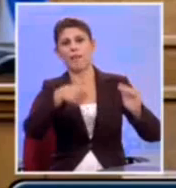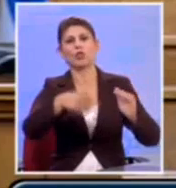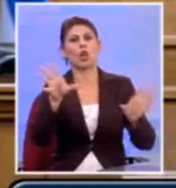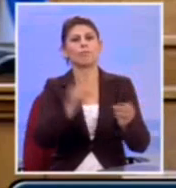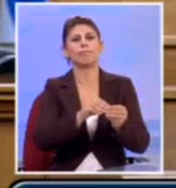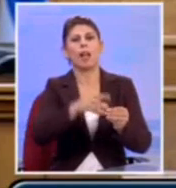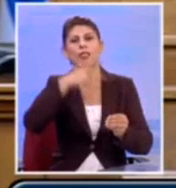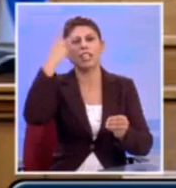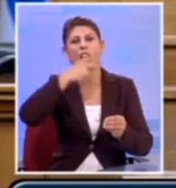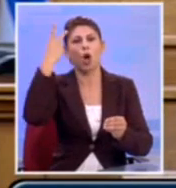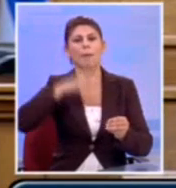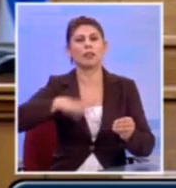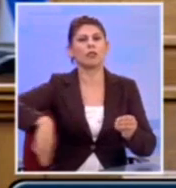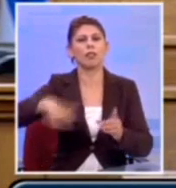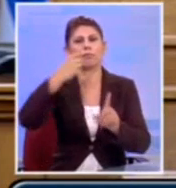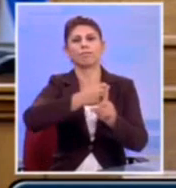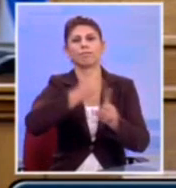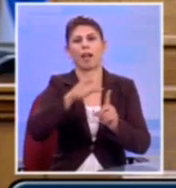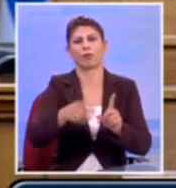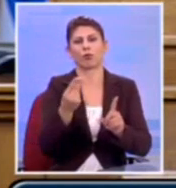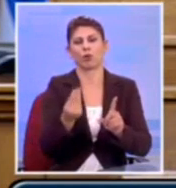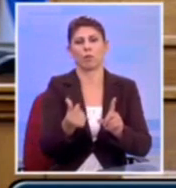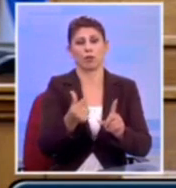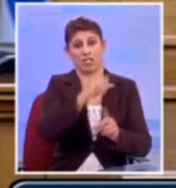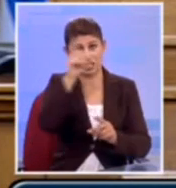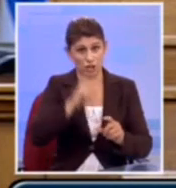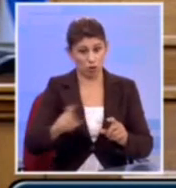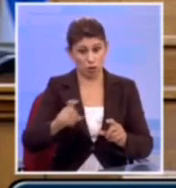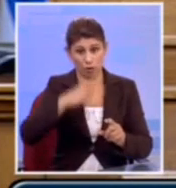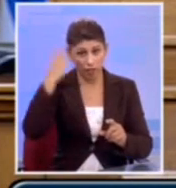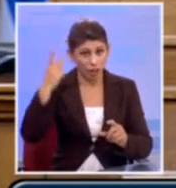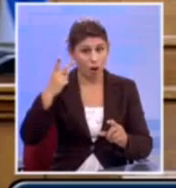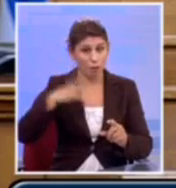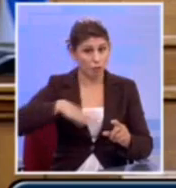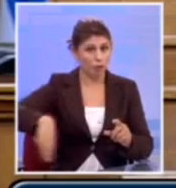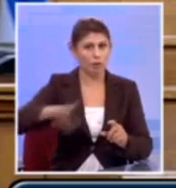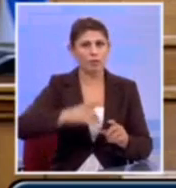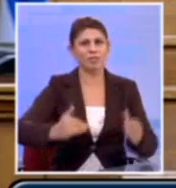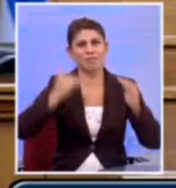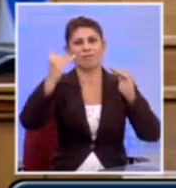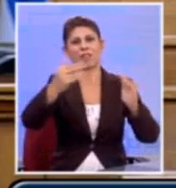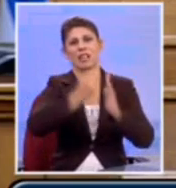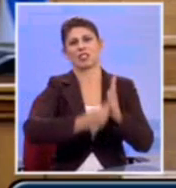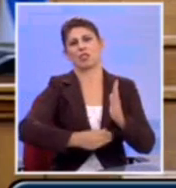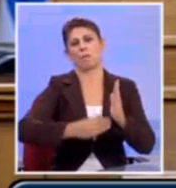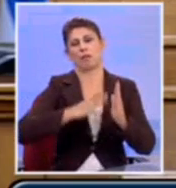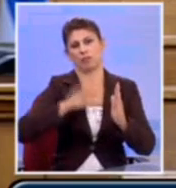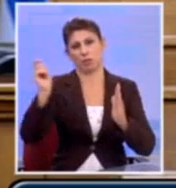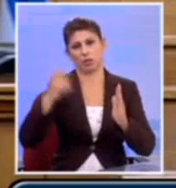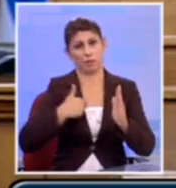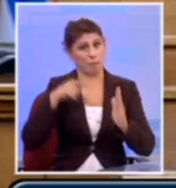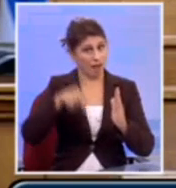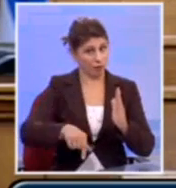δικαιωμάτων του λαού μας. Το δικαίωμα του λαού μας στη ζωή είναι το ύψιστο αξίωμα της πολιτικής μας. Εξ αυτού